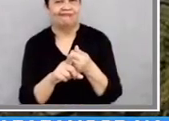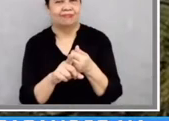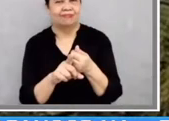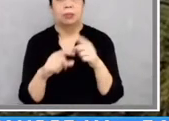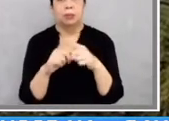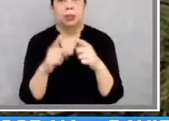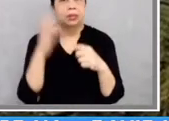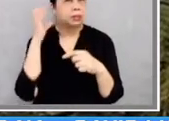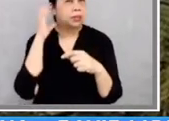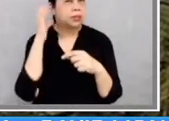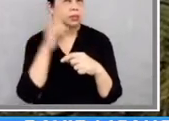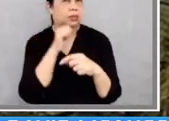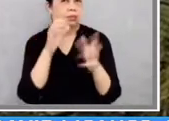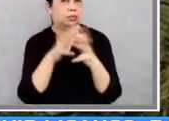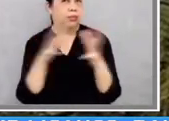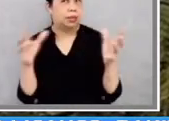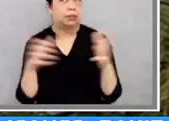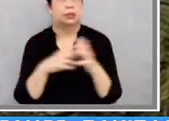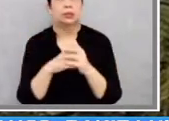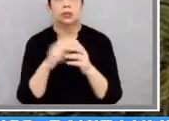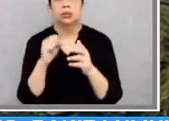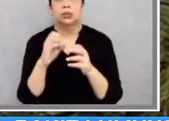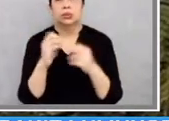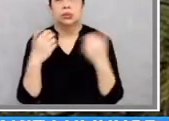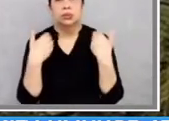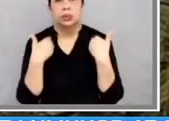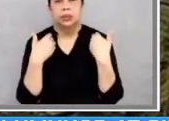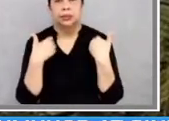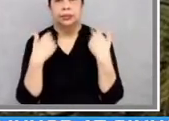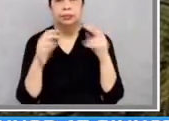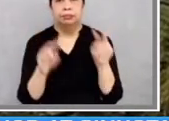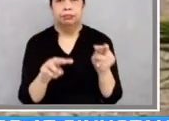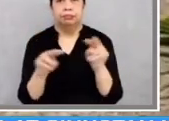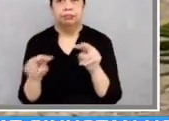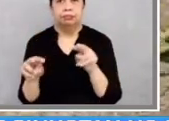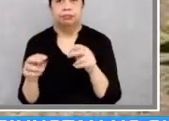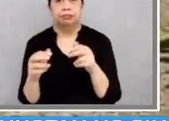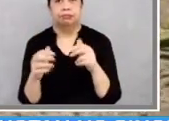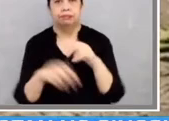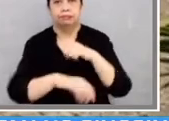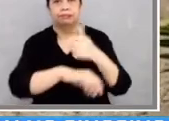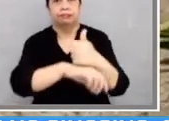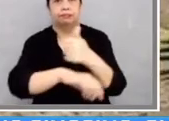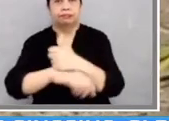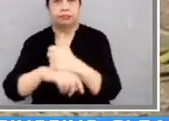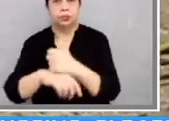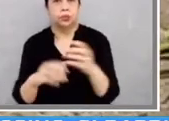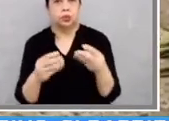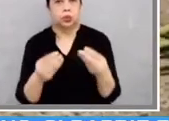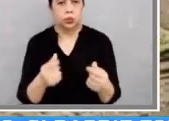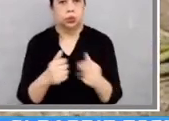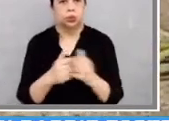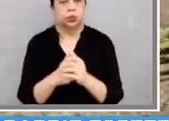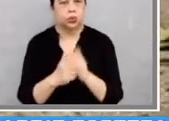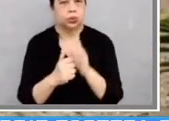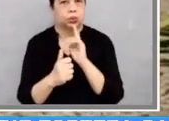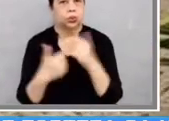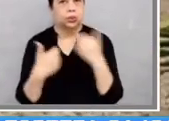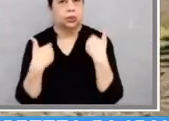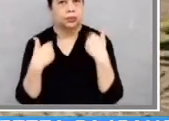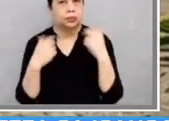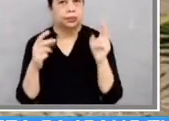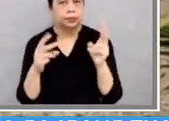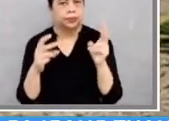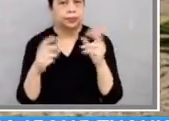hindi po masyado. So, meron naman kami naka-place na solution dyan. In fact, meron po kami tinatawag na